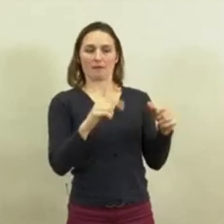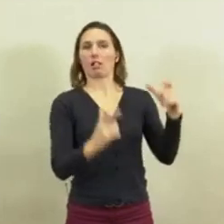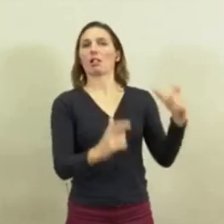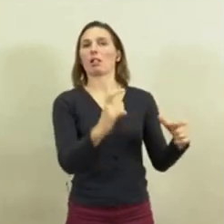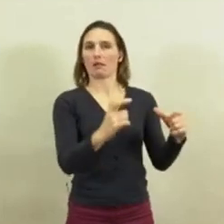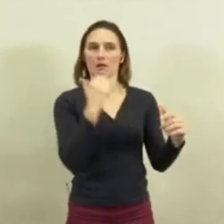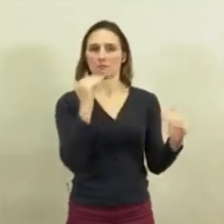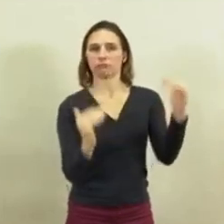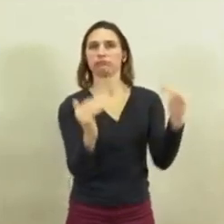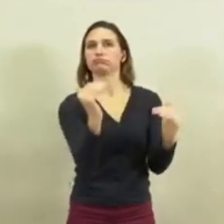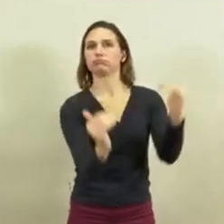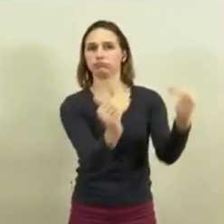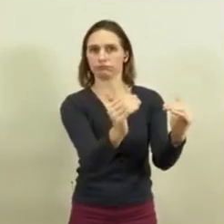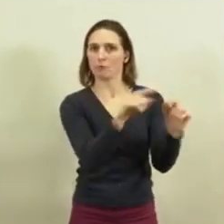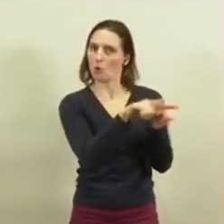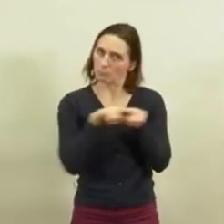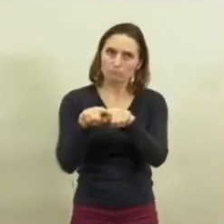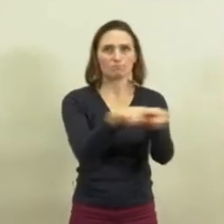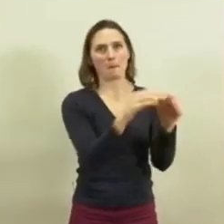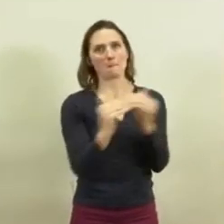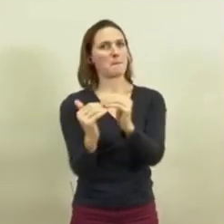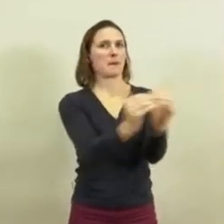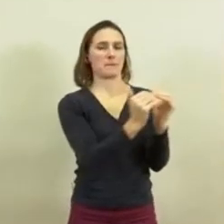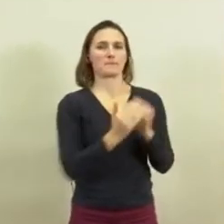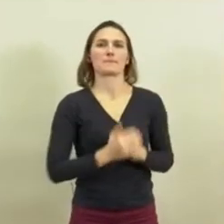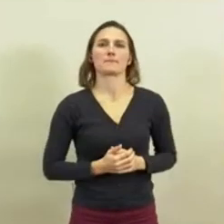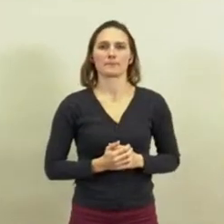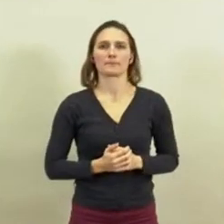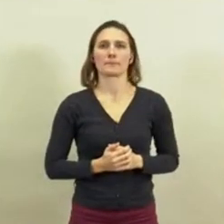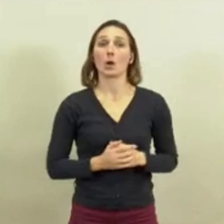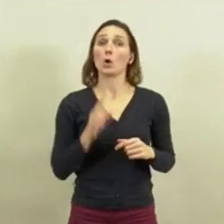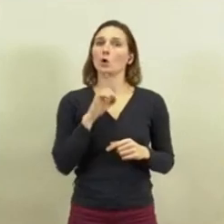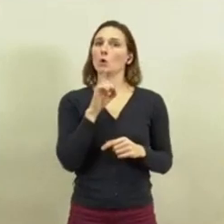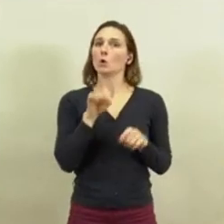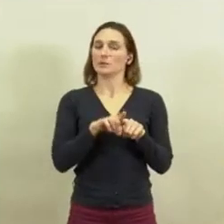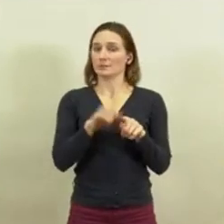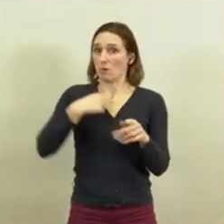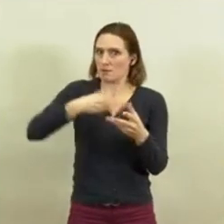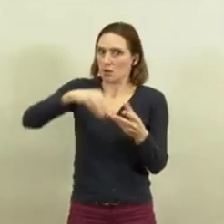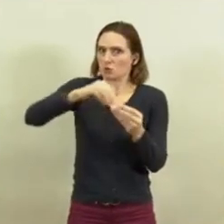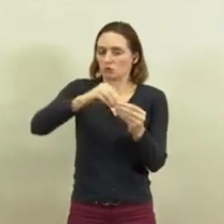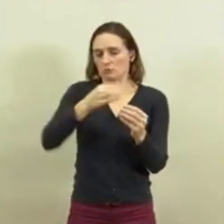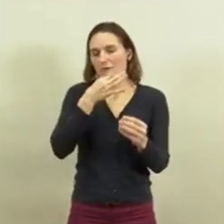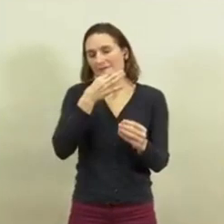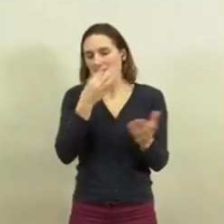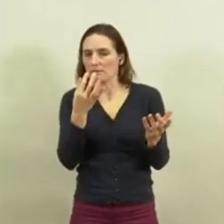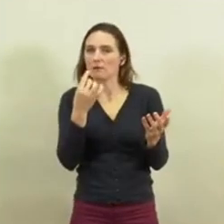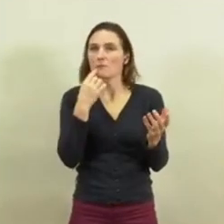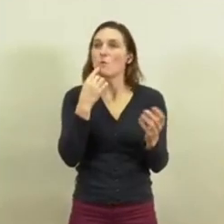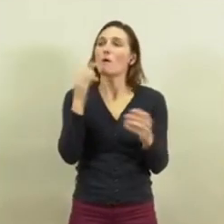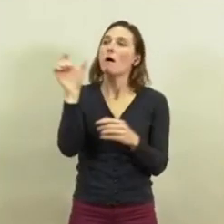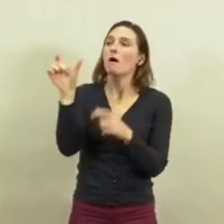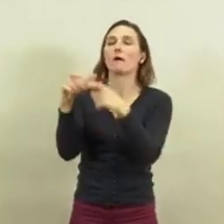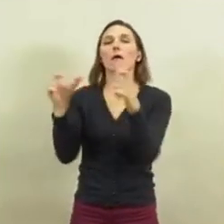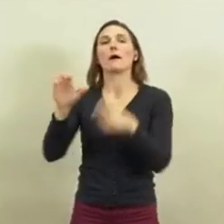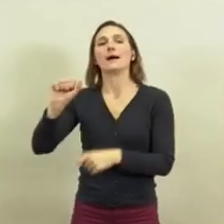inégalité de traitement qui pénaliserait de nombreux ménages. Et j'ajoute oralement, puisqu'on ne peut pas saisir une société d'économie